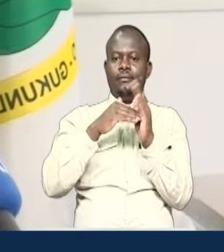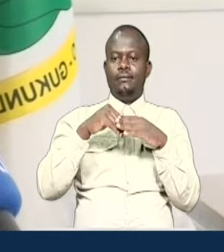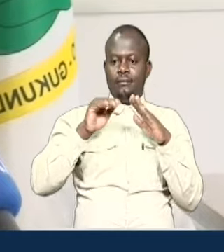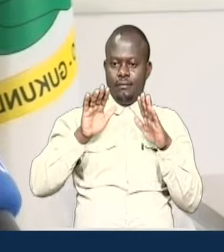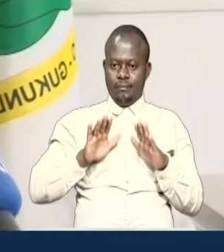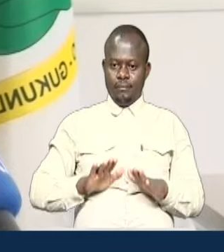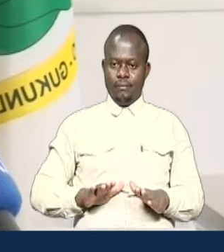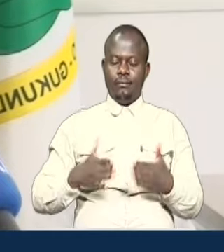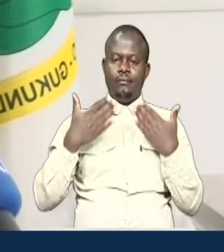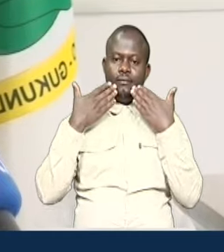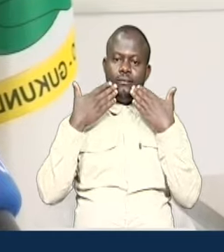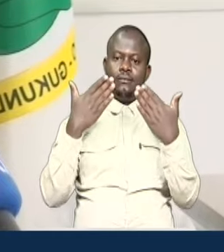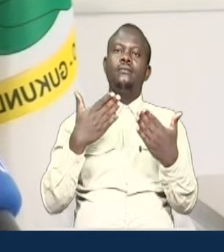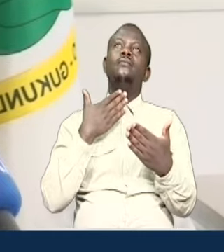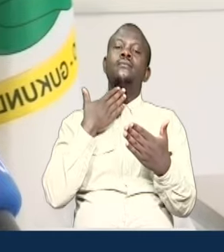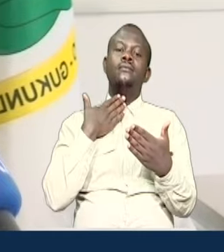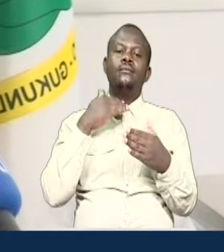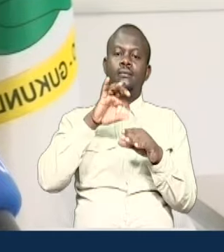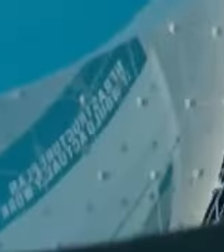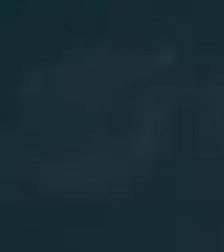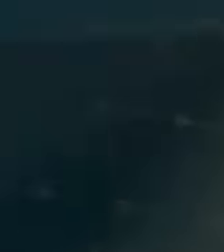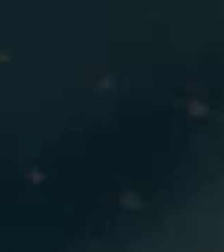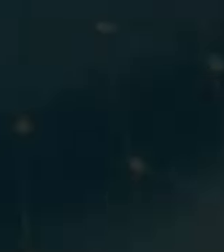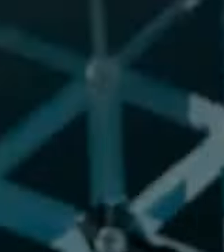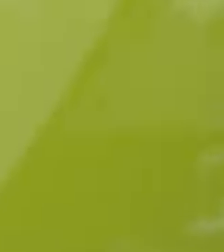mwituze. Murakoze, tubifurije amatora meza.